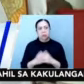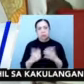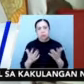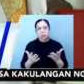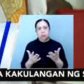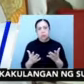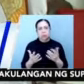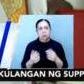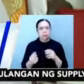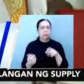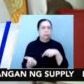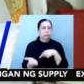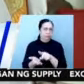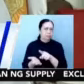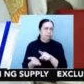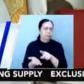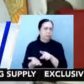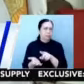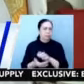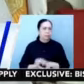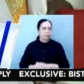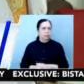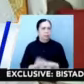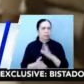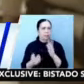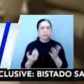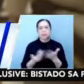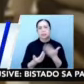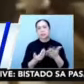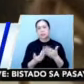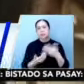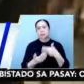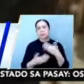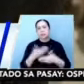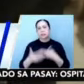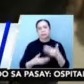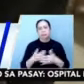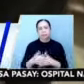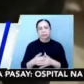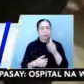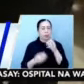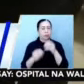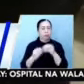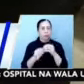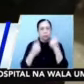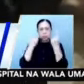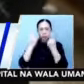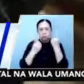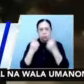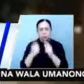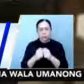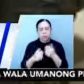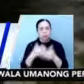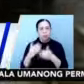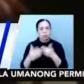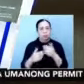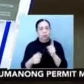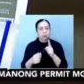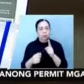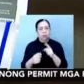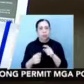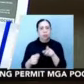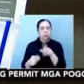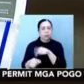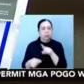nagpapabayad. At nagiging madali daw yung proseso. Ang isa pang nakakabahala, ang pagproseso umano ng mga suspect sa